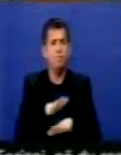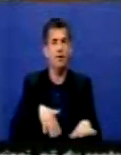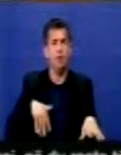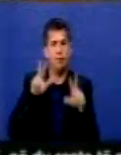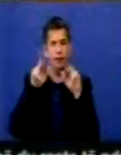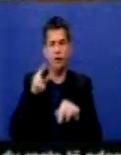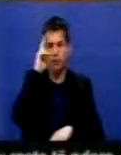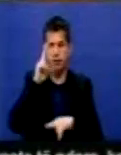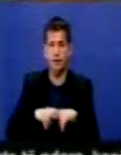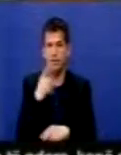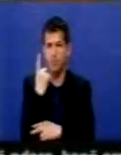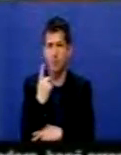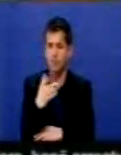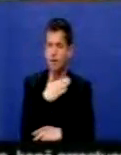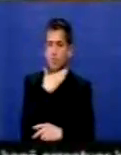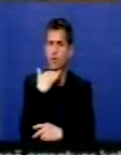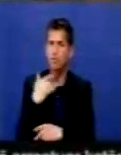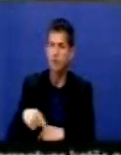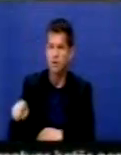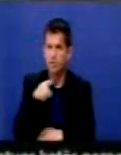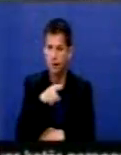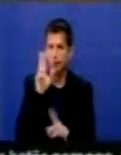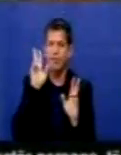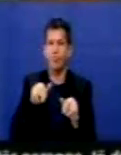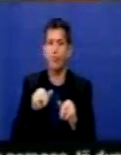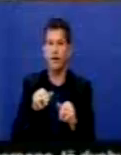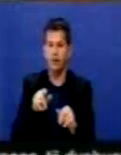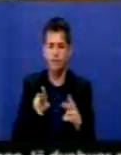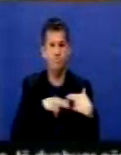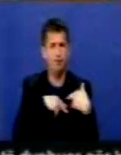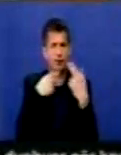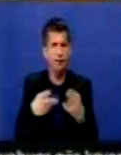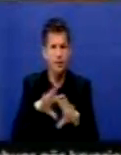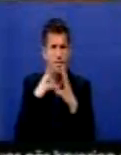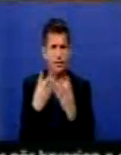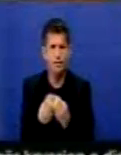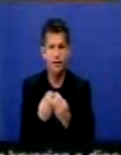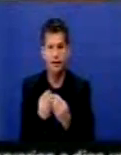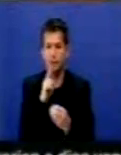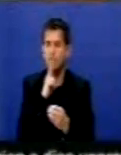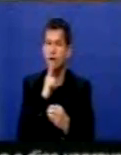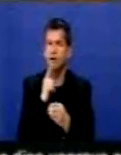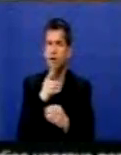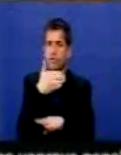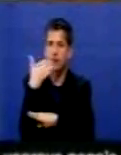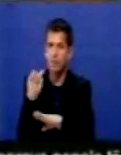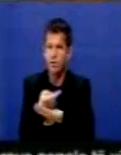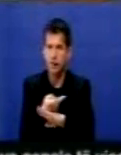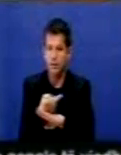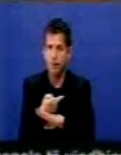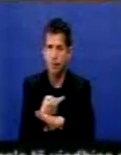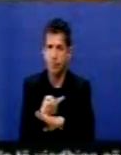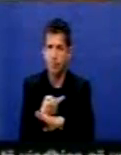me një vendim i cili merret me shumicë të thjesht të heqë nga kompetenca e administrimit cilën do ndërmarrje shoqërore të administruar